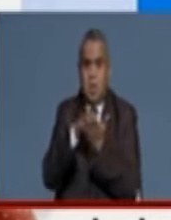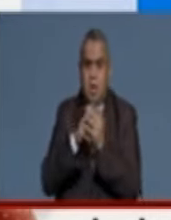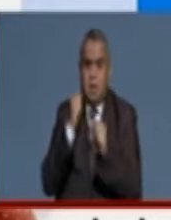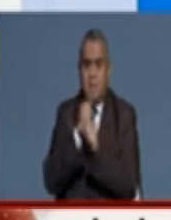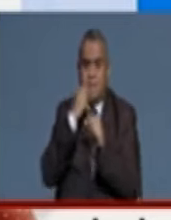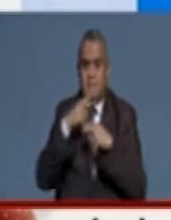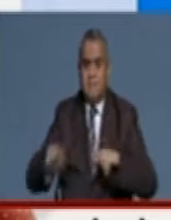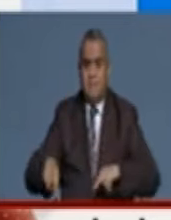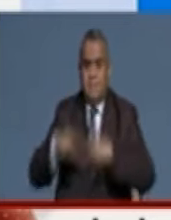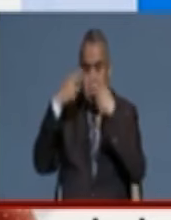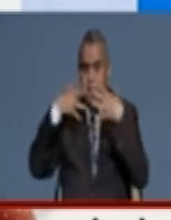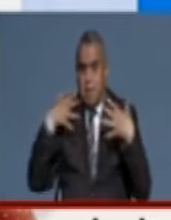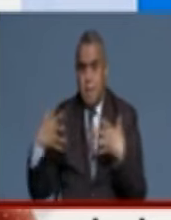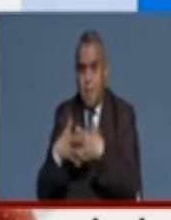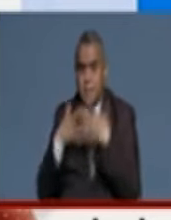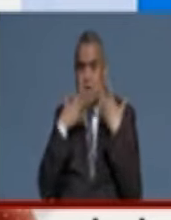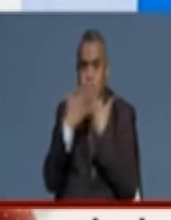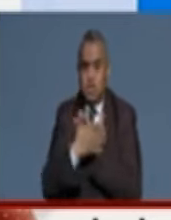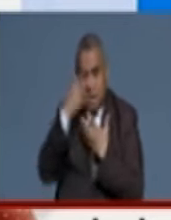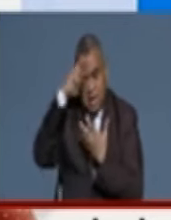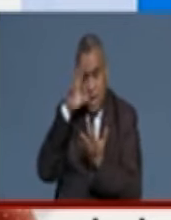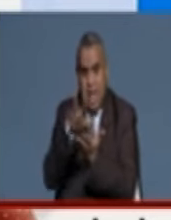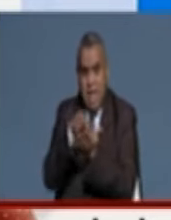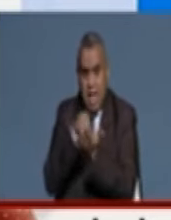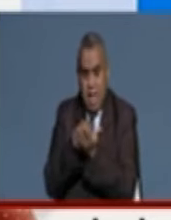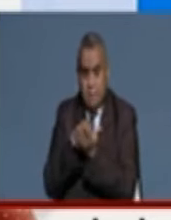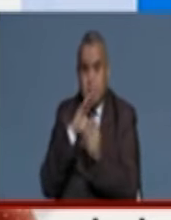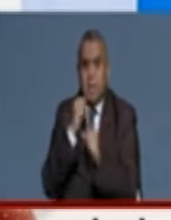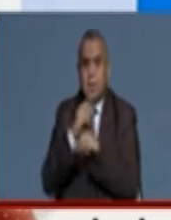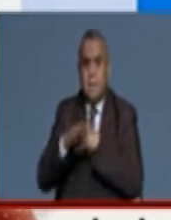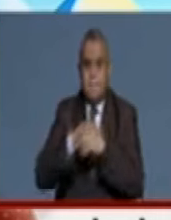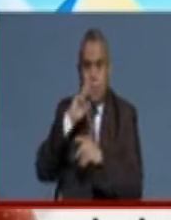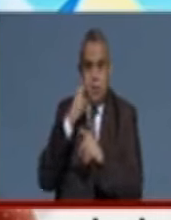سواء بالشراكة مع ابدأ أو مشروعات ابدأ قدمت لها دعم.